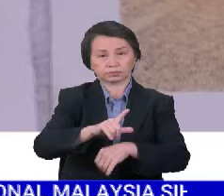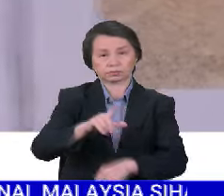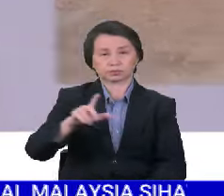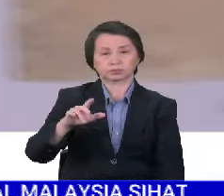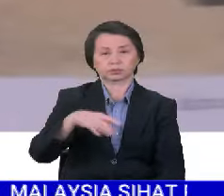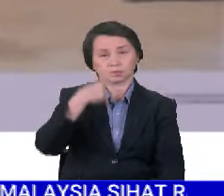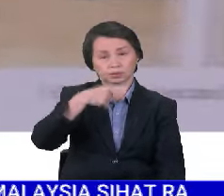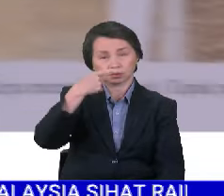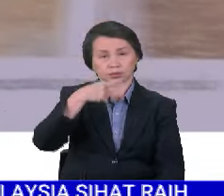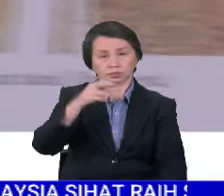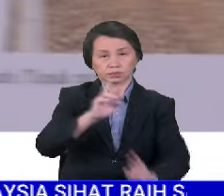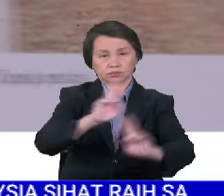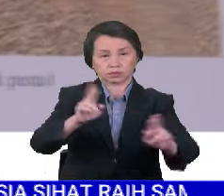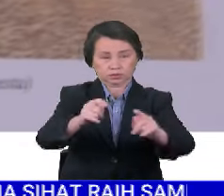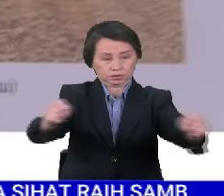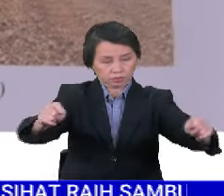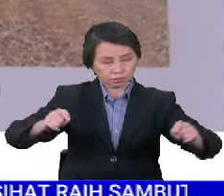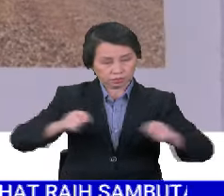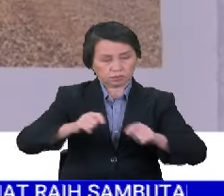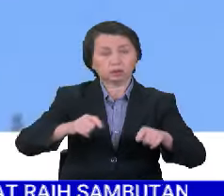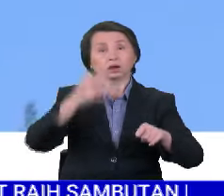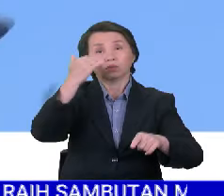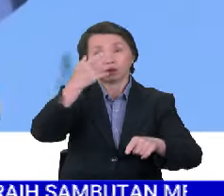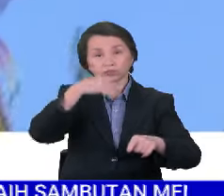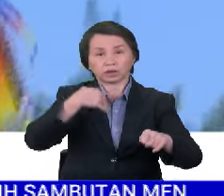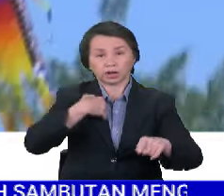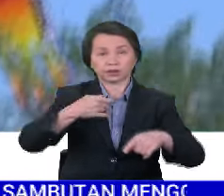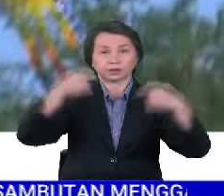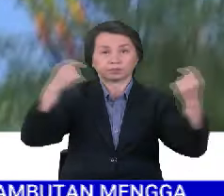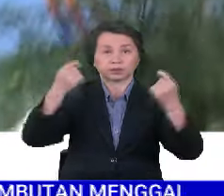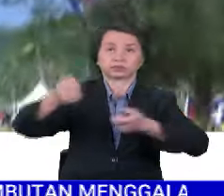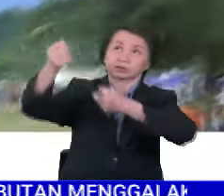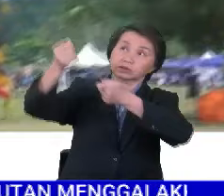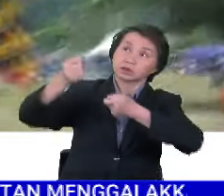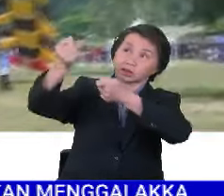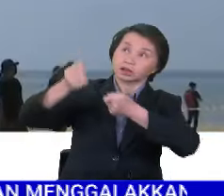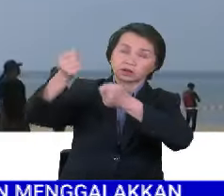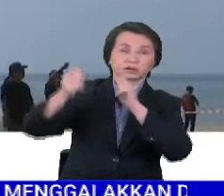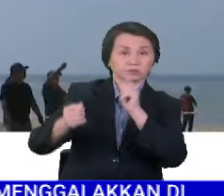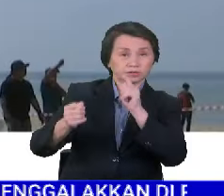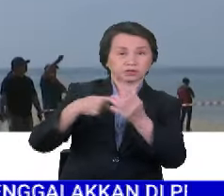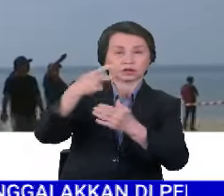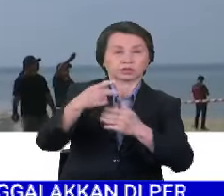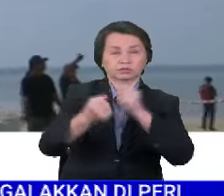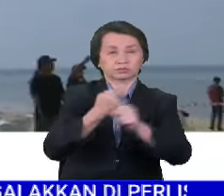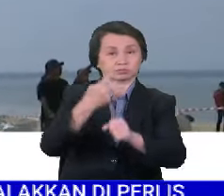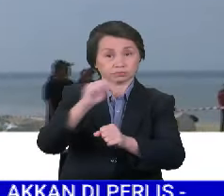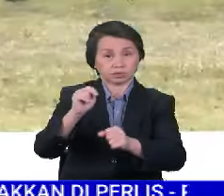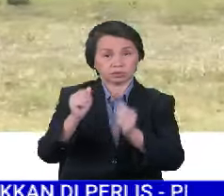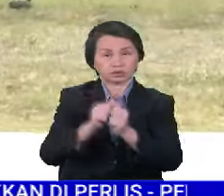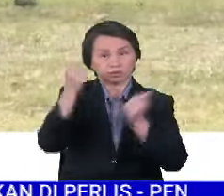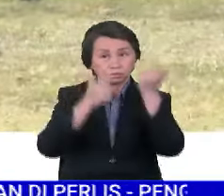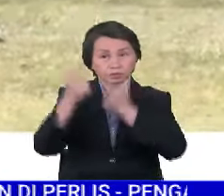Muhammad Ismail berkata penyediaan tanpa itu bertujuan untuk mengadakan pesta layang-layang yang merupakan acara tahunan produk